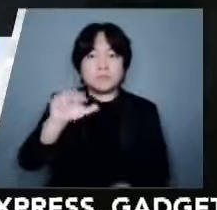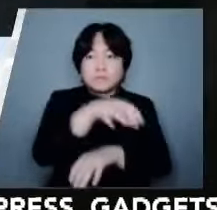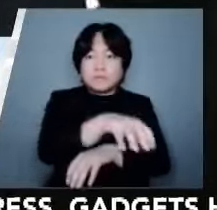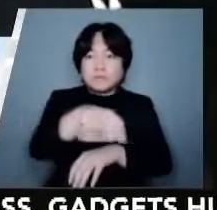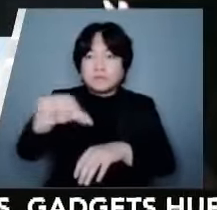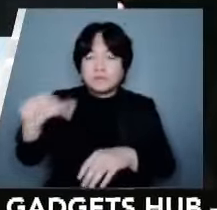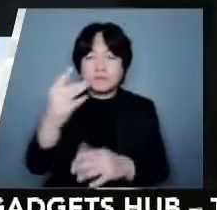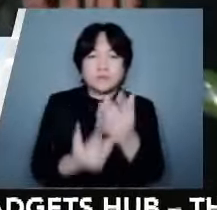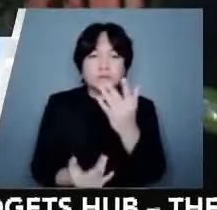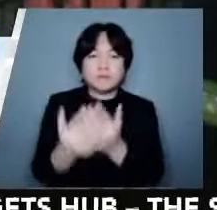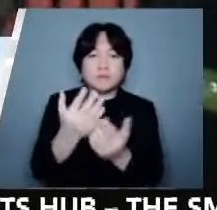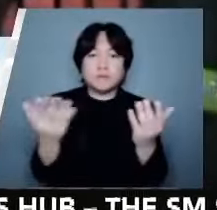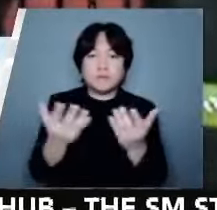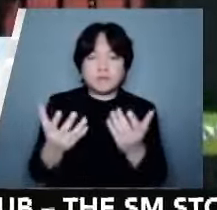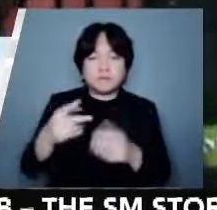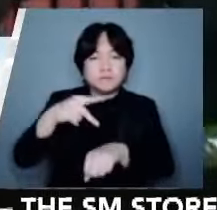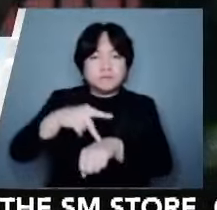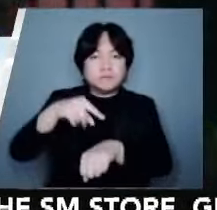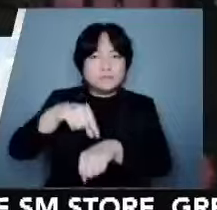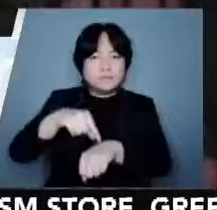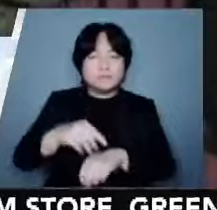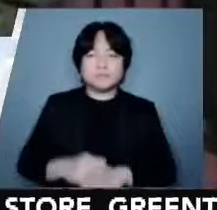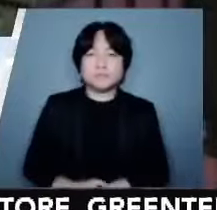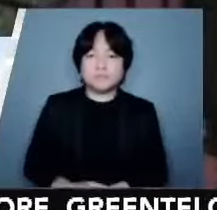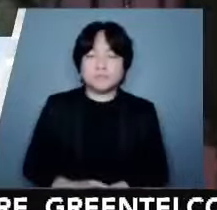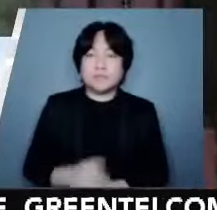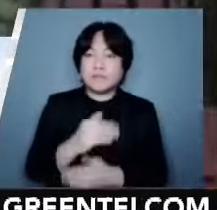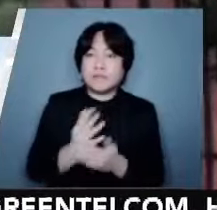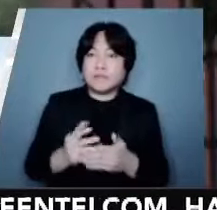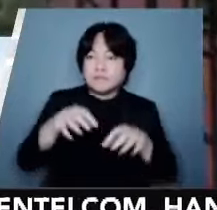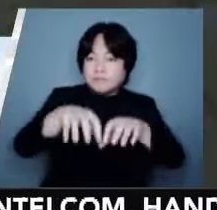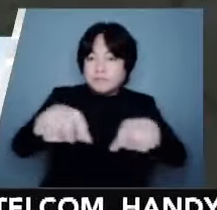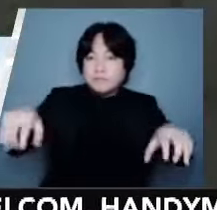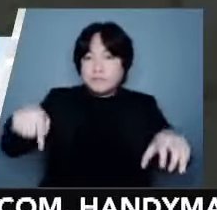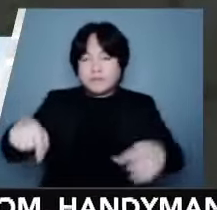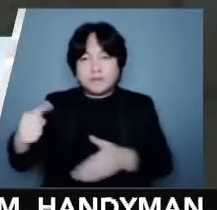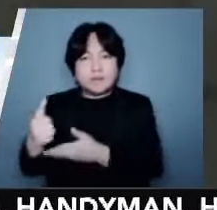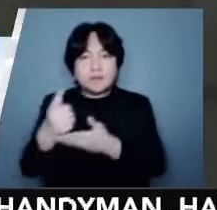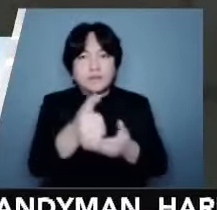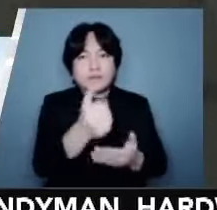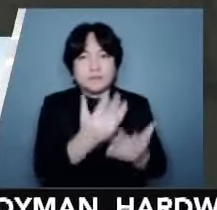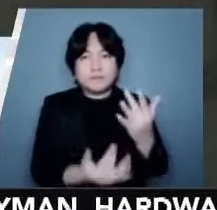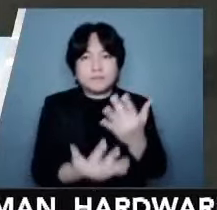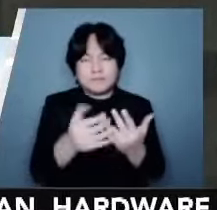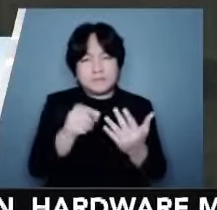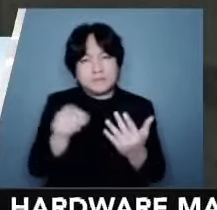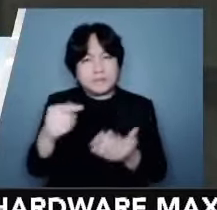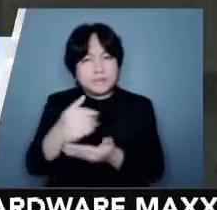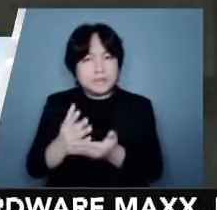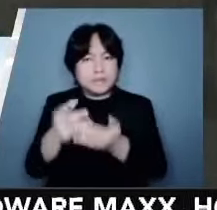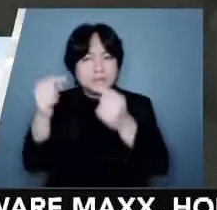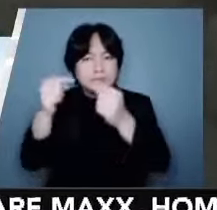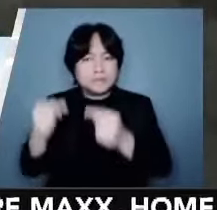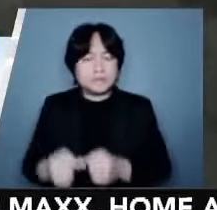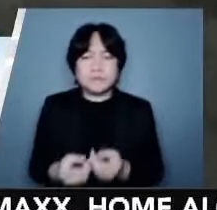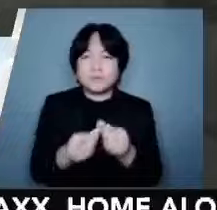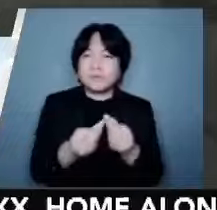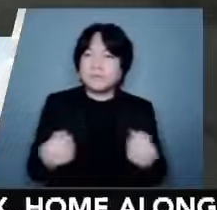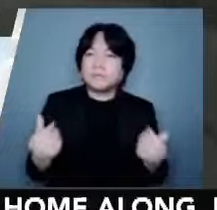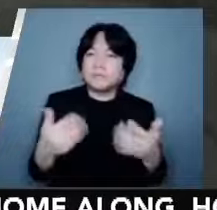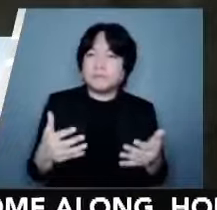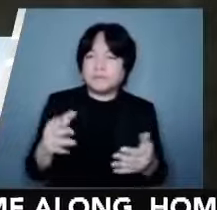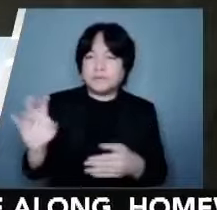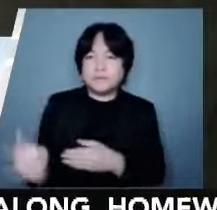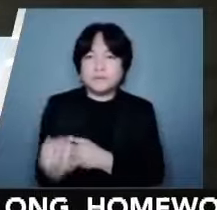Isidro, Paranaque. Ilang residenteng tumulong sa pag-apula ng apoy ang sugatan. Naapula po ang sunog pasado alas 7 ng umaga